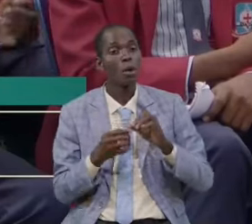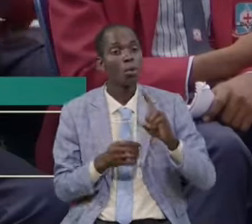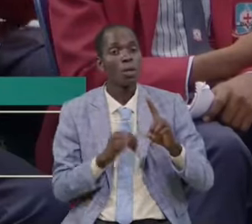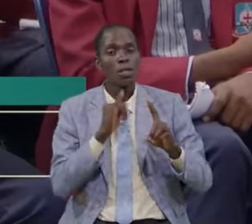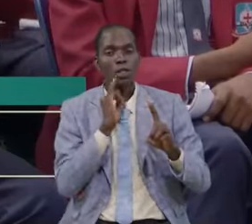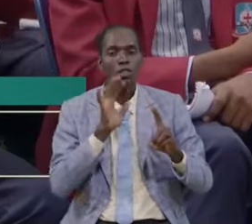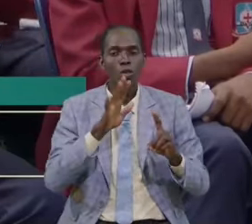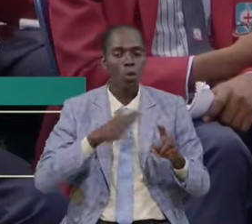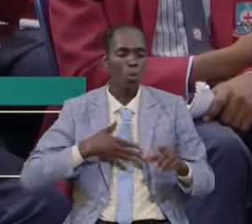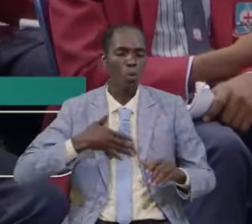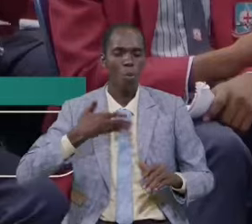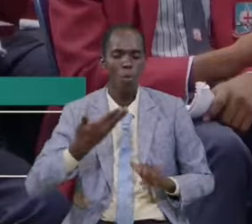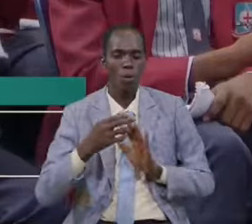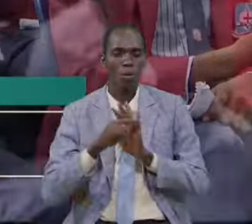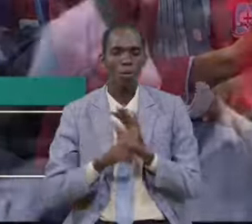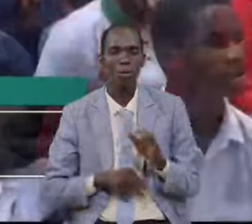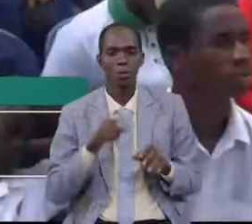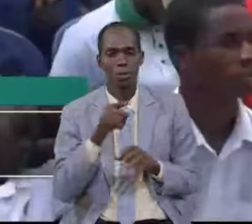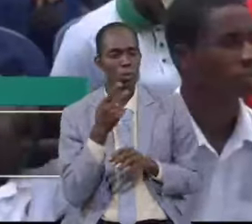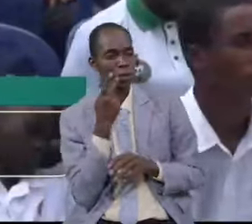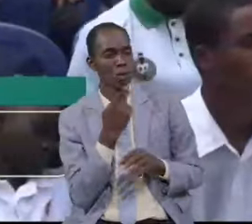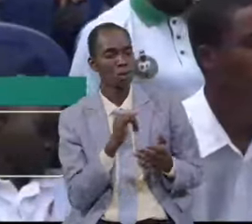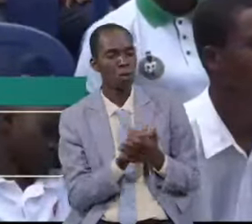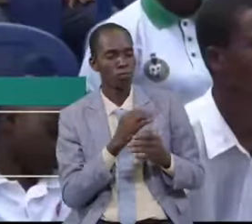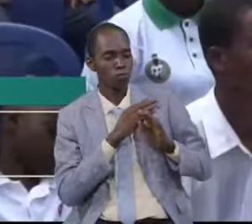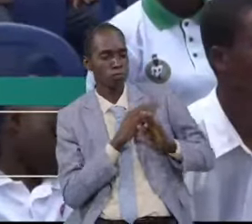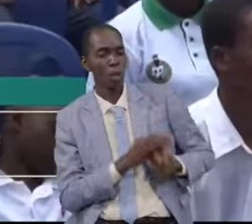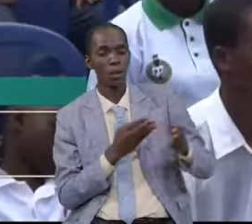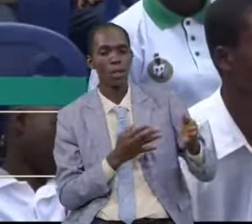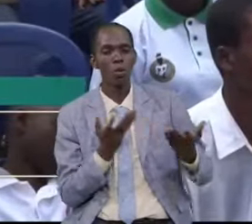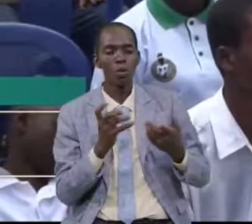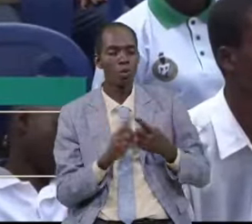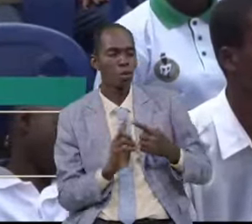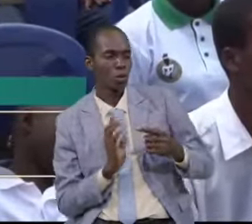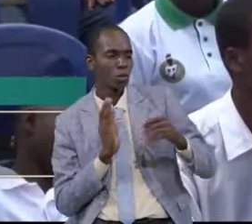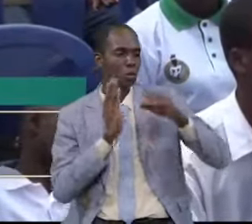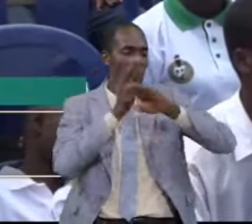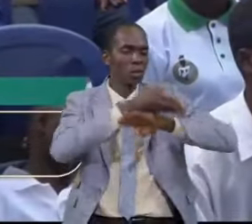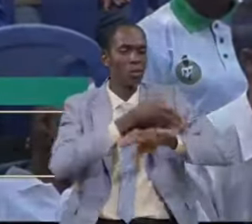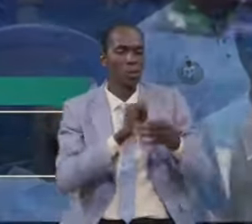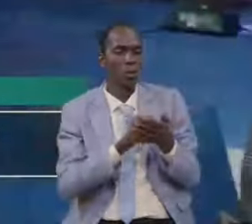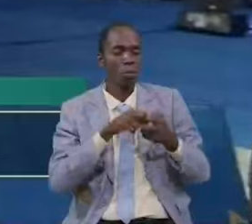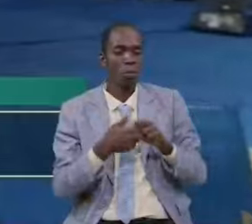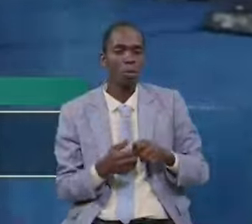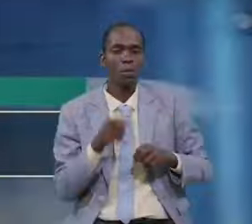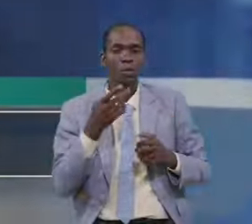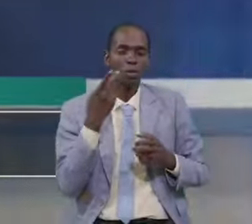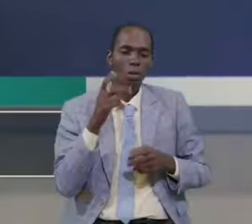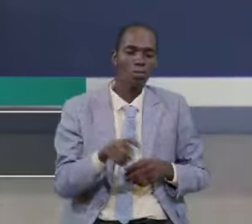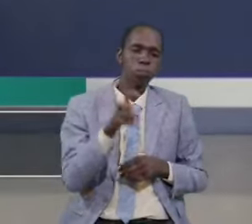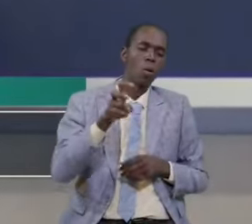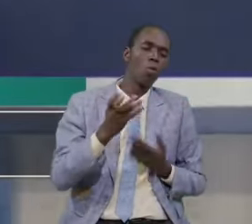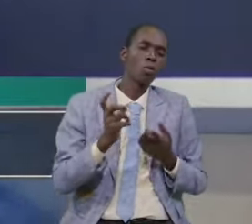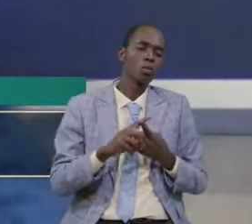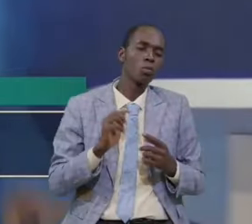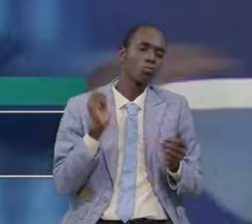la volonté. Tu vois la montagne et la volonté de gravir la montagne. Tu vois le voyage, la volonté d'aller là-bas. La volonté